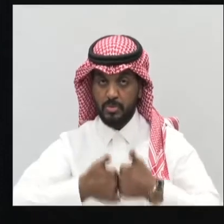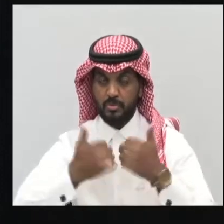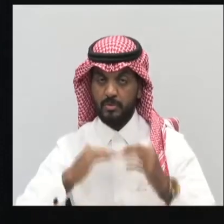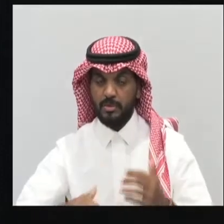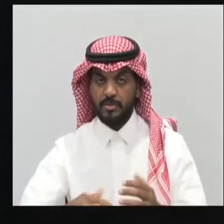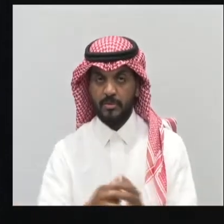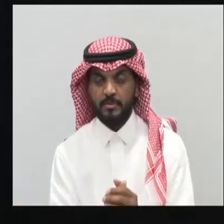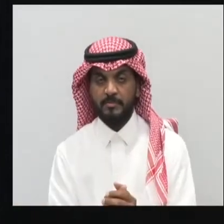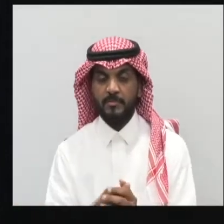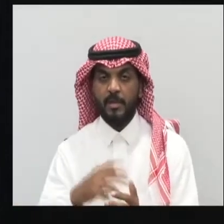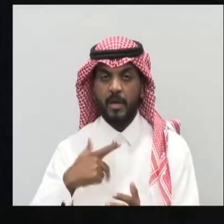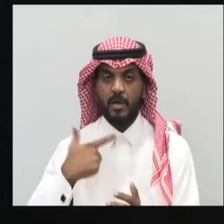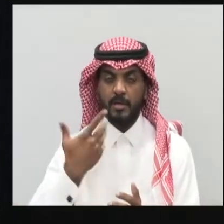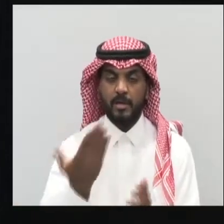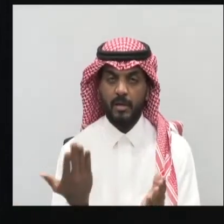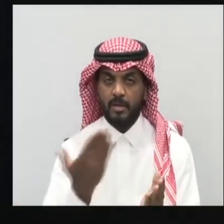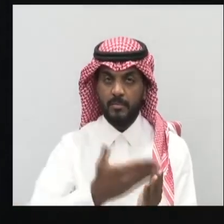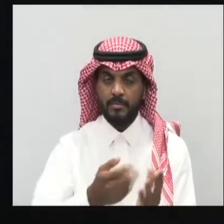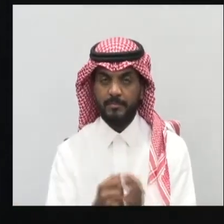صغاري؟ إذن هيا بنا ننطلق.